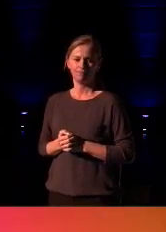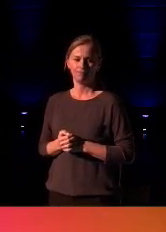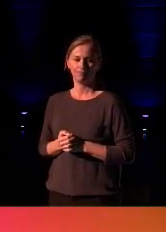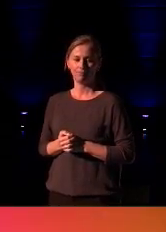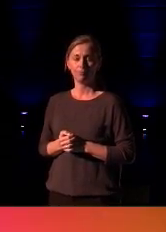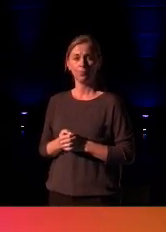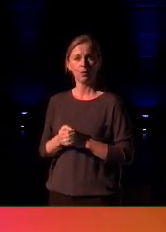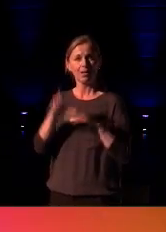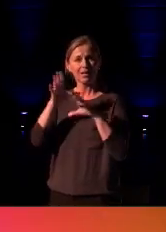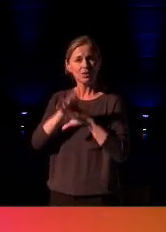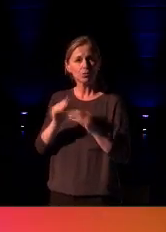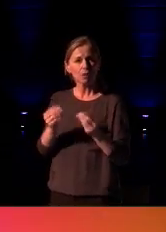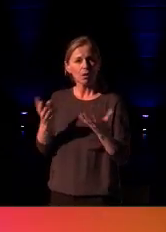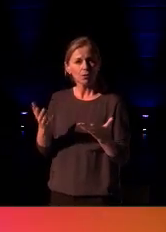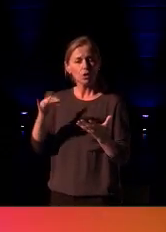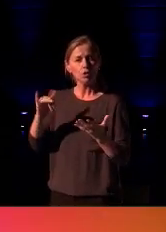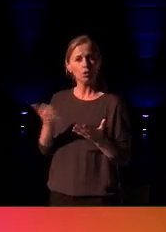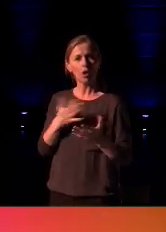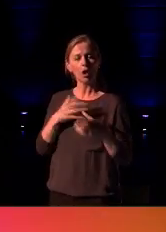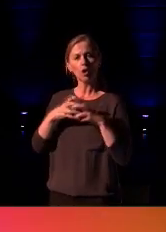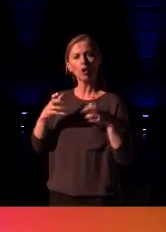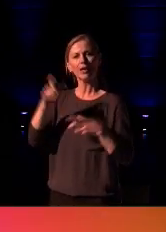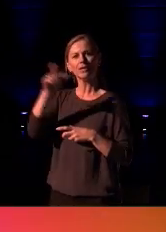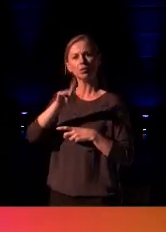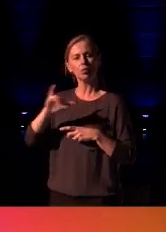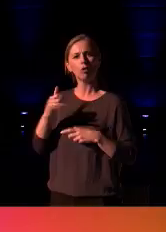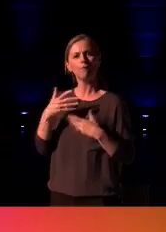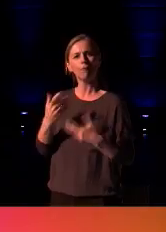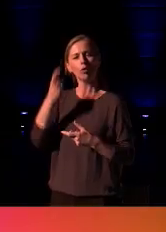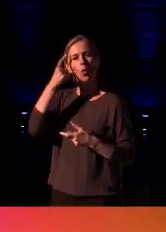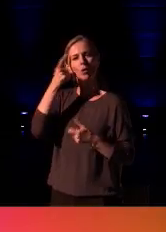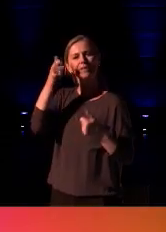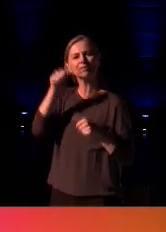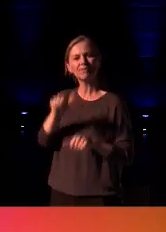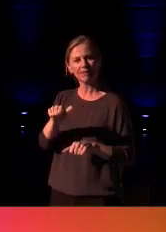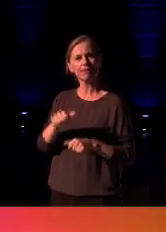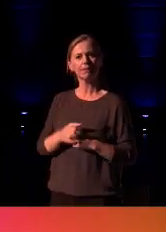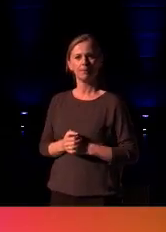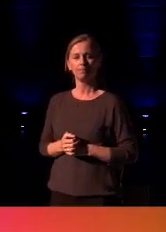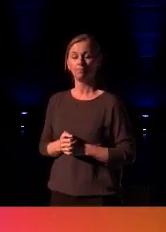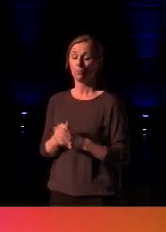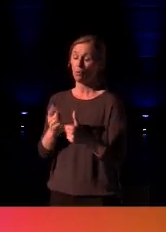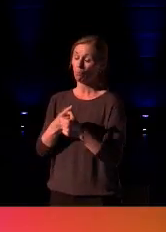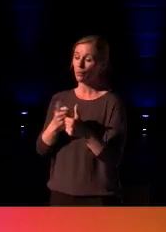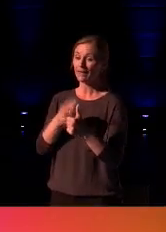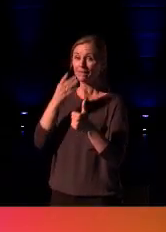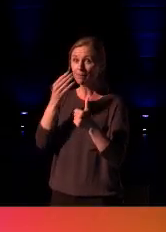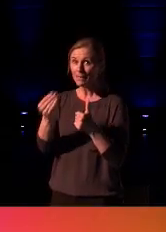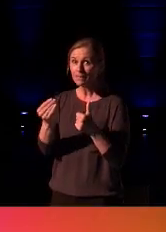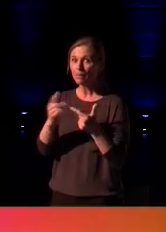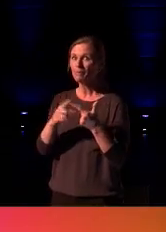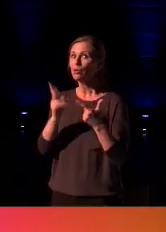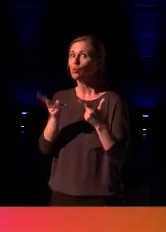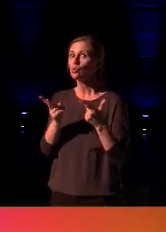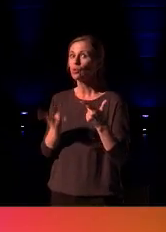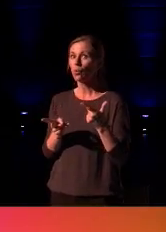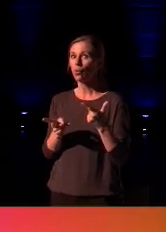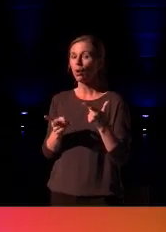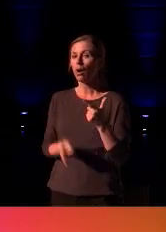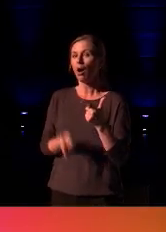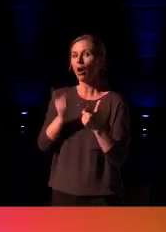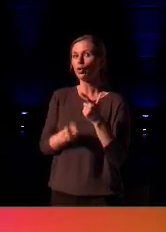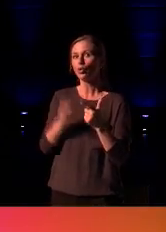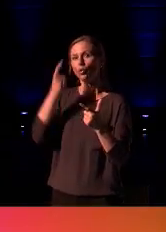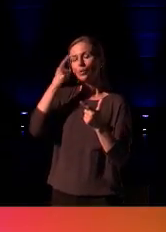Det fører til at man har en økt risiko for å få kognitiv svikt. Både demens, men også